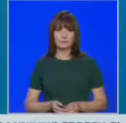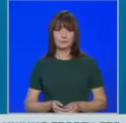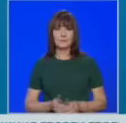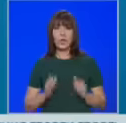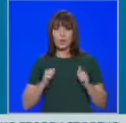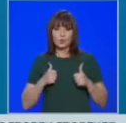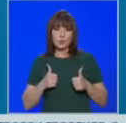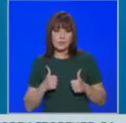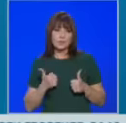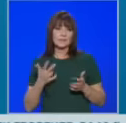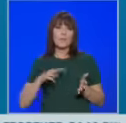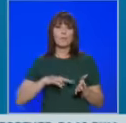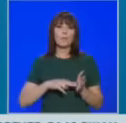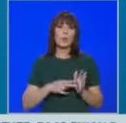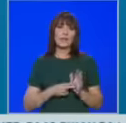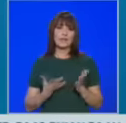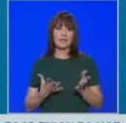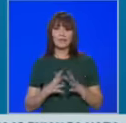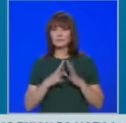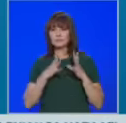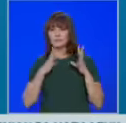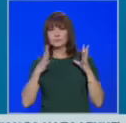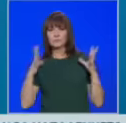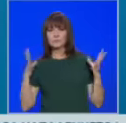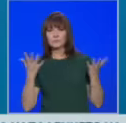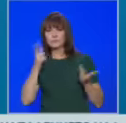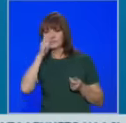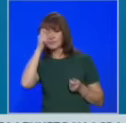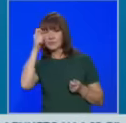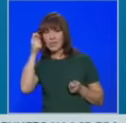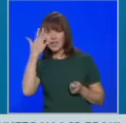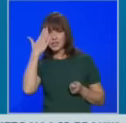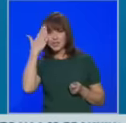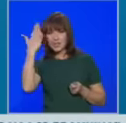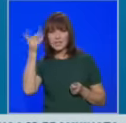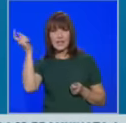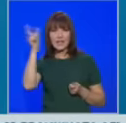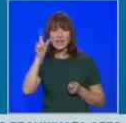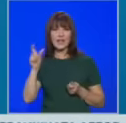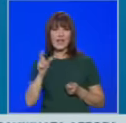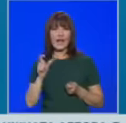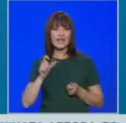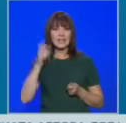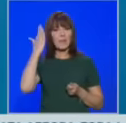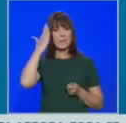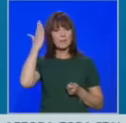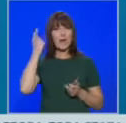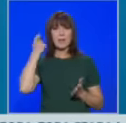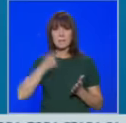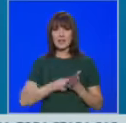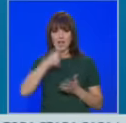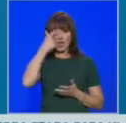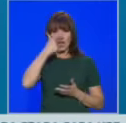Туризъм и политика сега все по-широк отзвук придобива жестът на италианския премиер Джорджа Мелони, която плати с